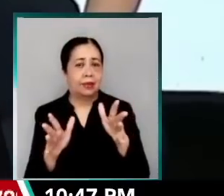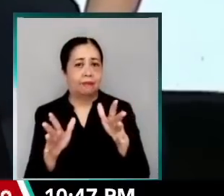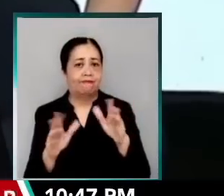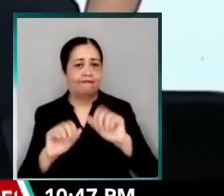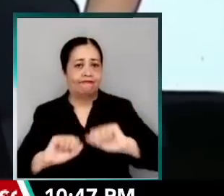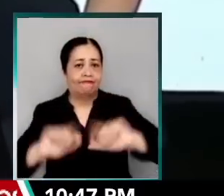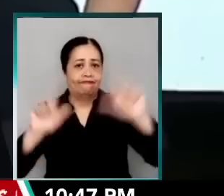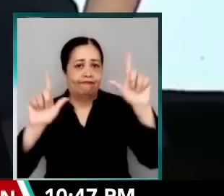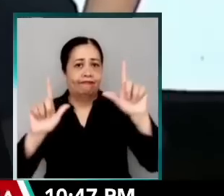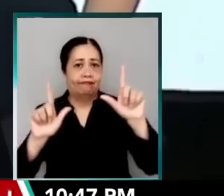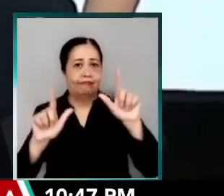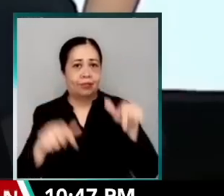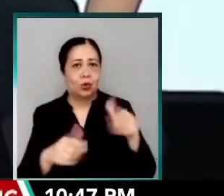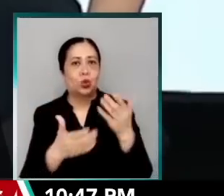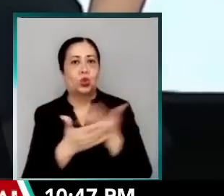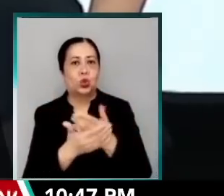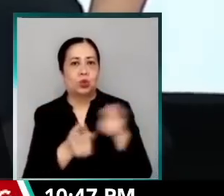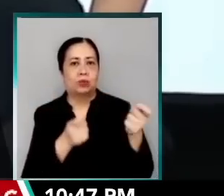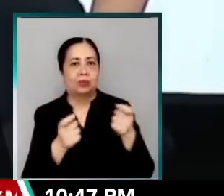new management.